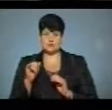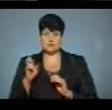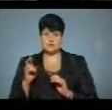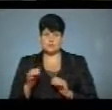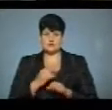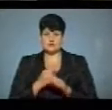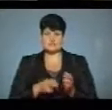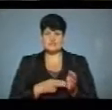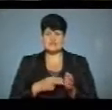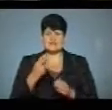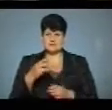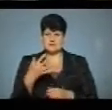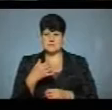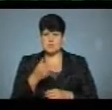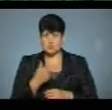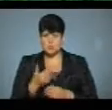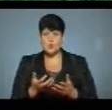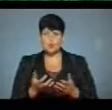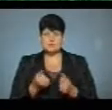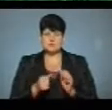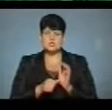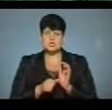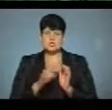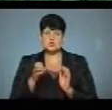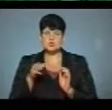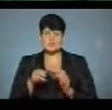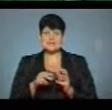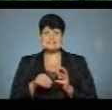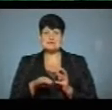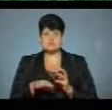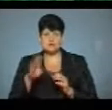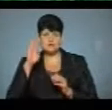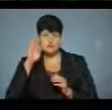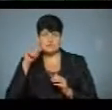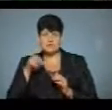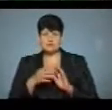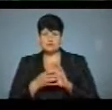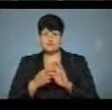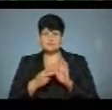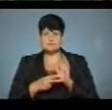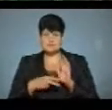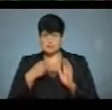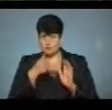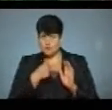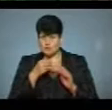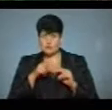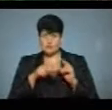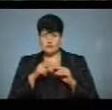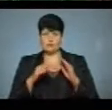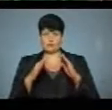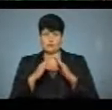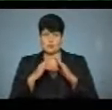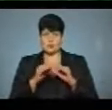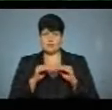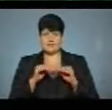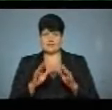на залізниці 35 років, отримав 6 сотих землі. Чоловік у 1970 році збудував будинок,